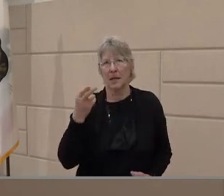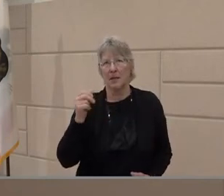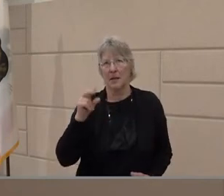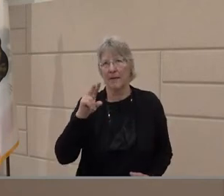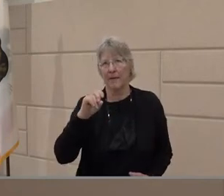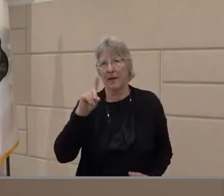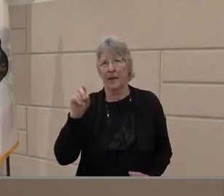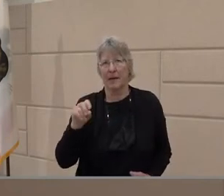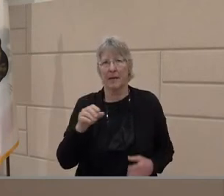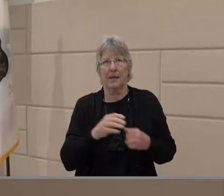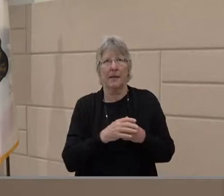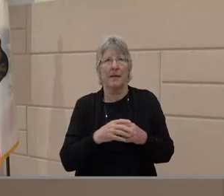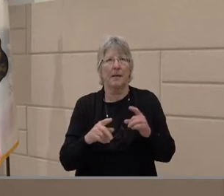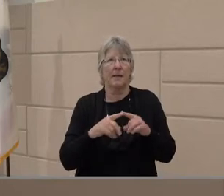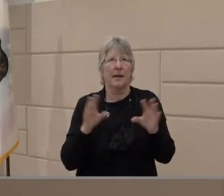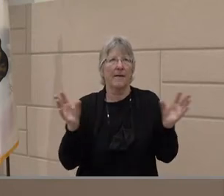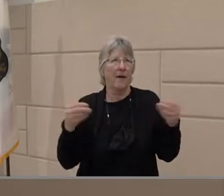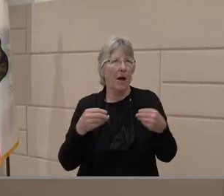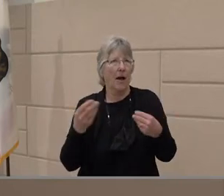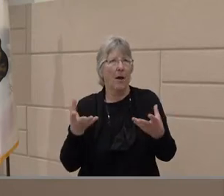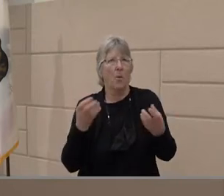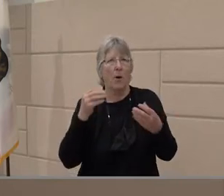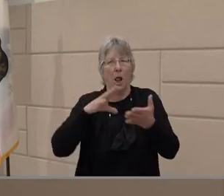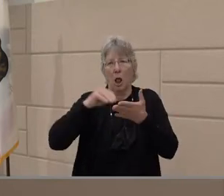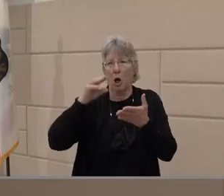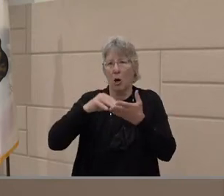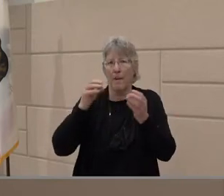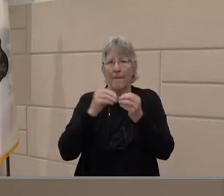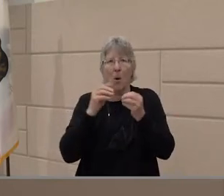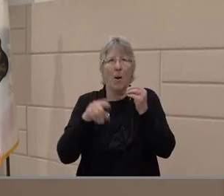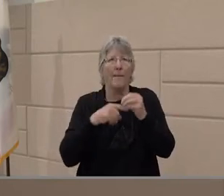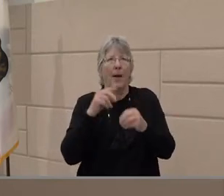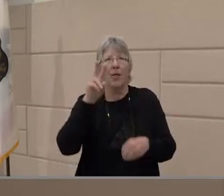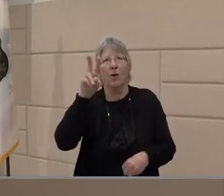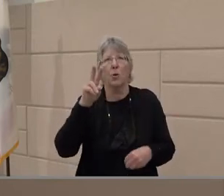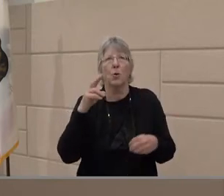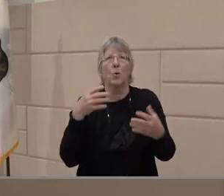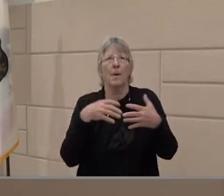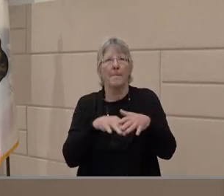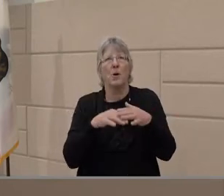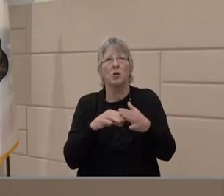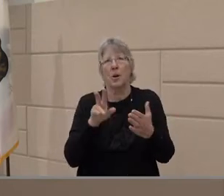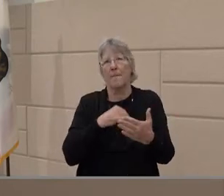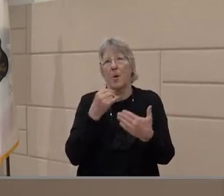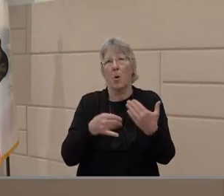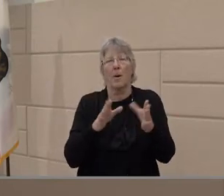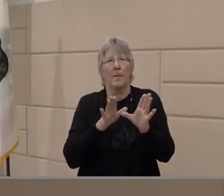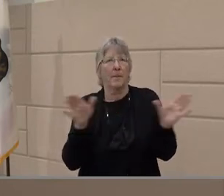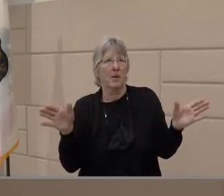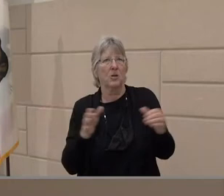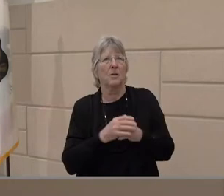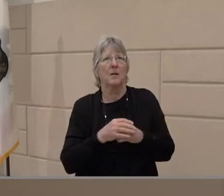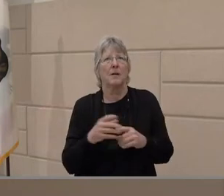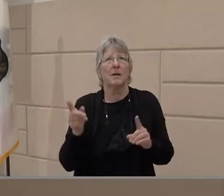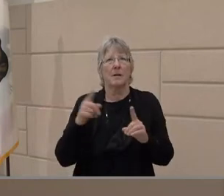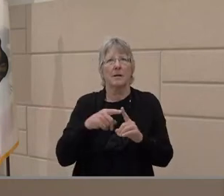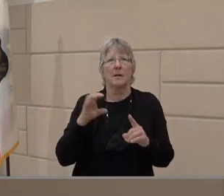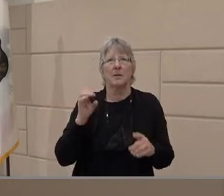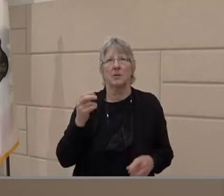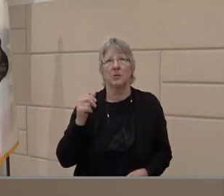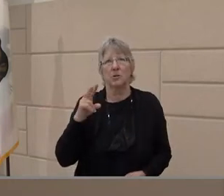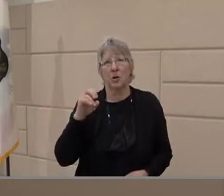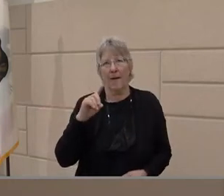បន្ថែមអំពីកម្មវិធីបង្ហាត់ពីភាសាហ្នឹងសូមតាក់ទងបុគ្គលិកនៅតាមក្រសួងថ្នាក់លើឬក៏តាក់ទងទៅកាន់សាលារៀន Chavez